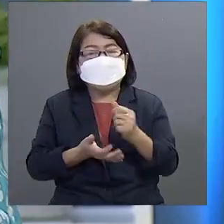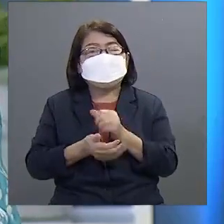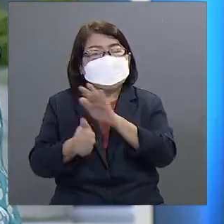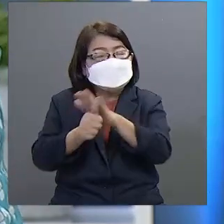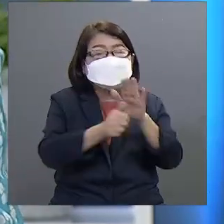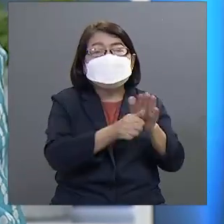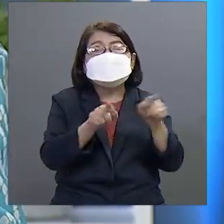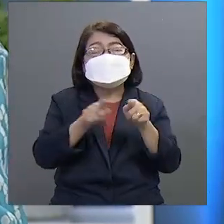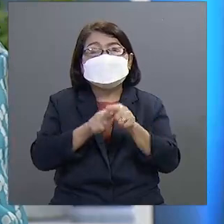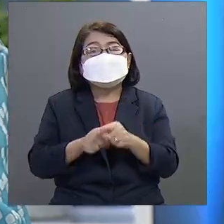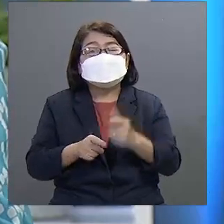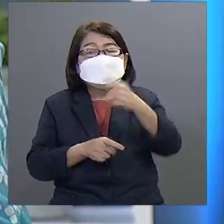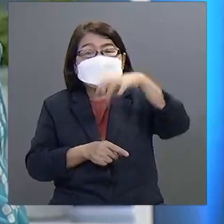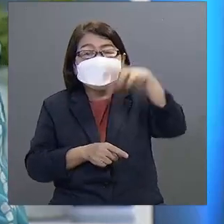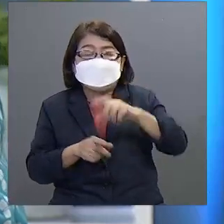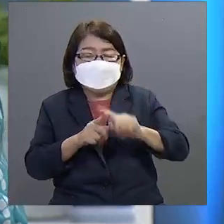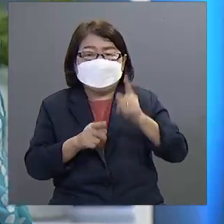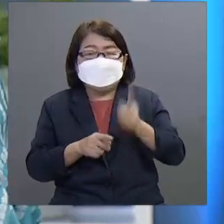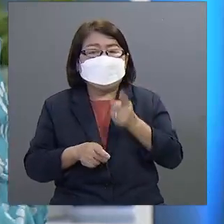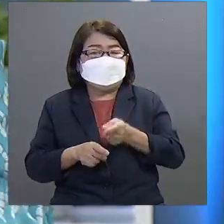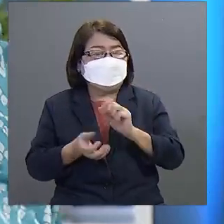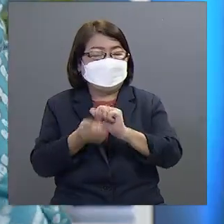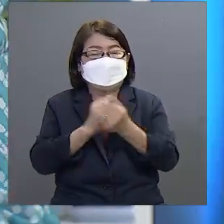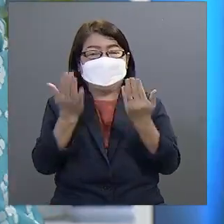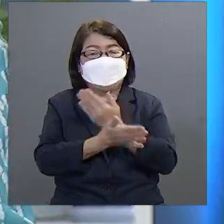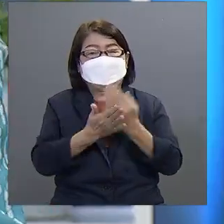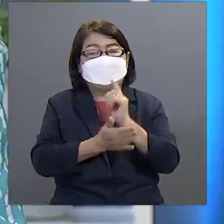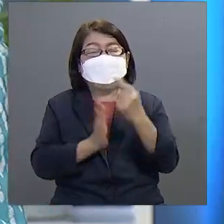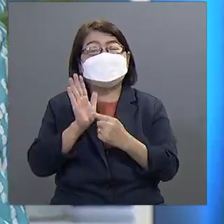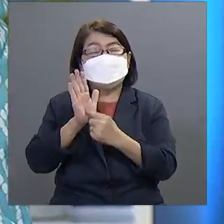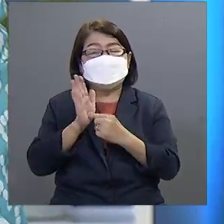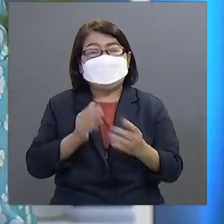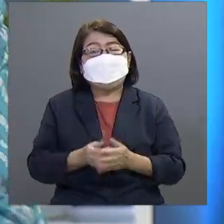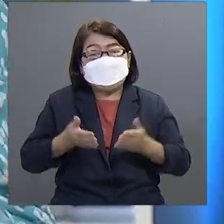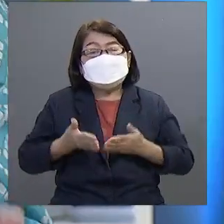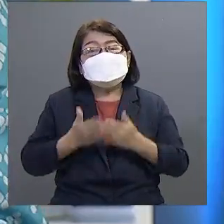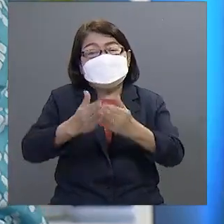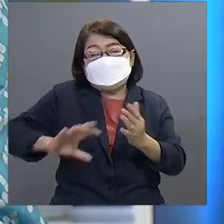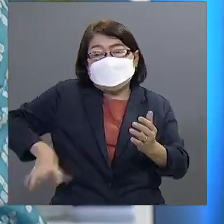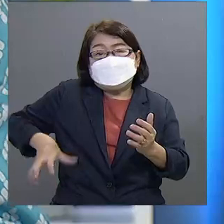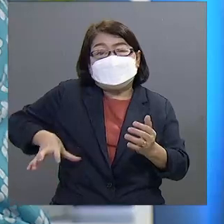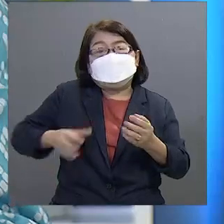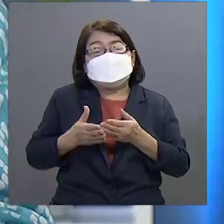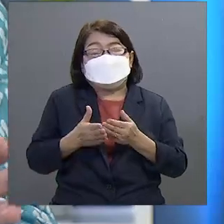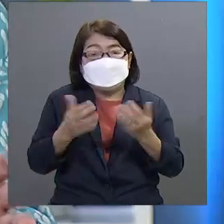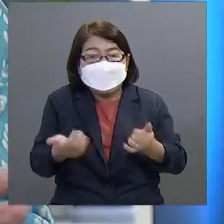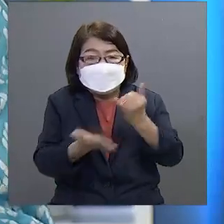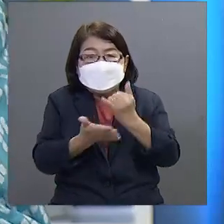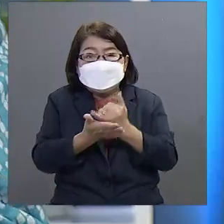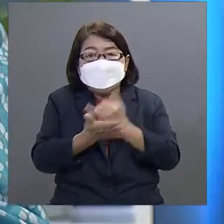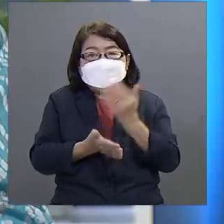รต่างๆเนี่ยต้องปรับตัวอย่างเช่นผมยกตัวอย่างว่าหางยาวเคยวิ่งแบบปกติต้องทำเป็นหางยาวพรีเมียมไหมนะครับ